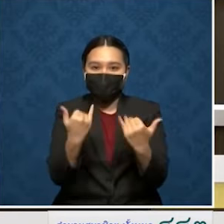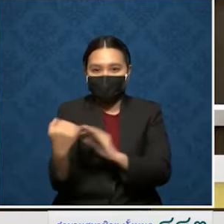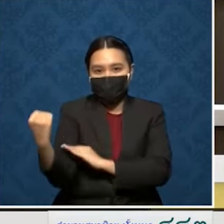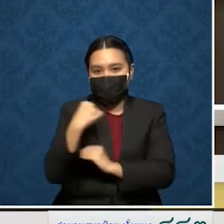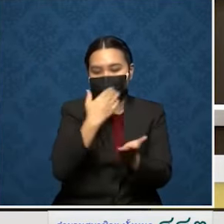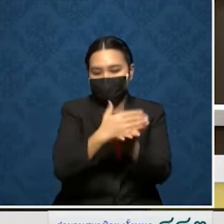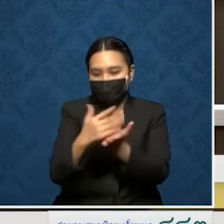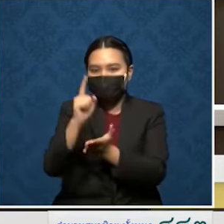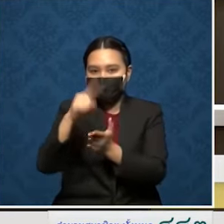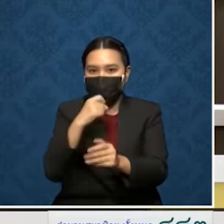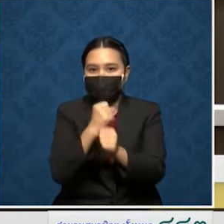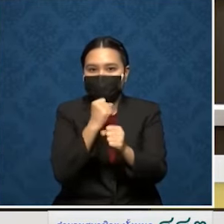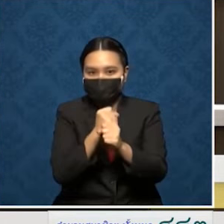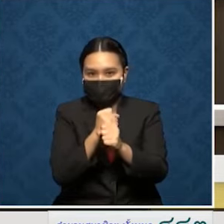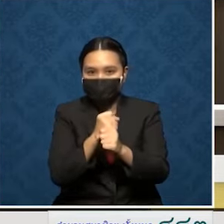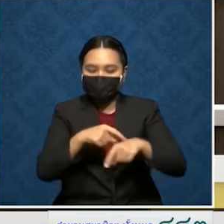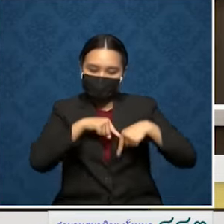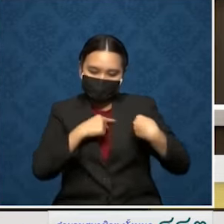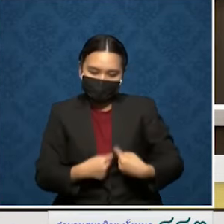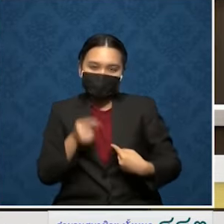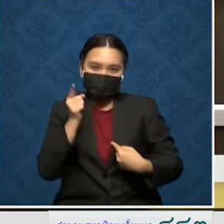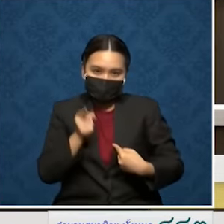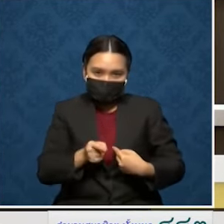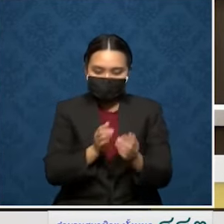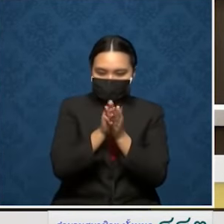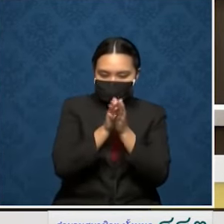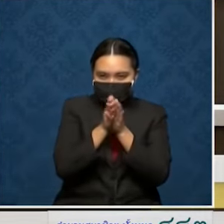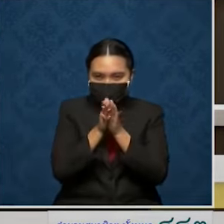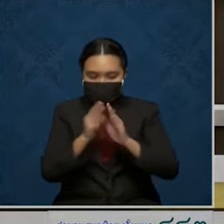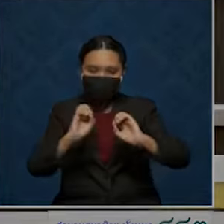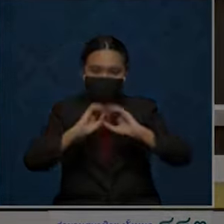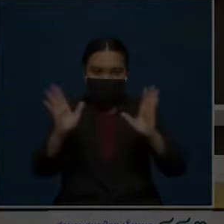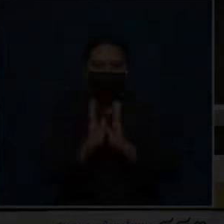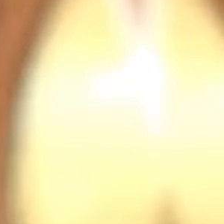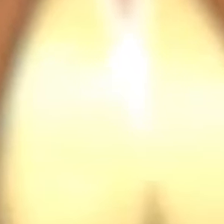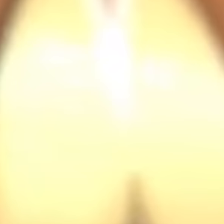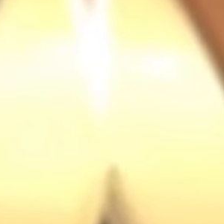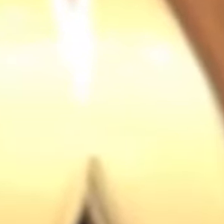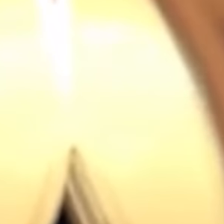ต้องทำด้วยความจริงใจและจริงจังและต้องเป็นรูปธรรมด้วยครับขอบคุณครับ